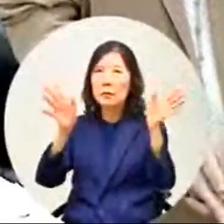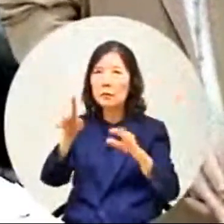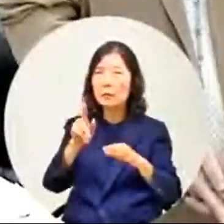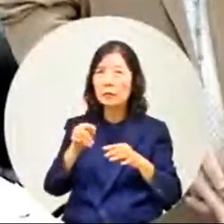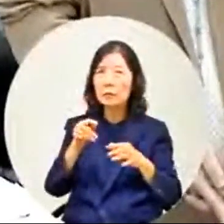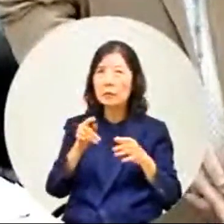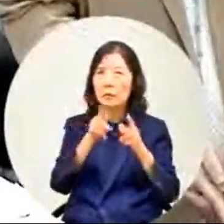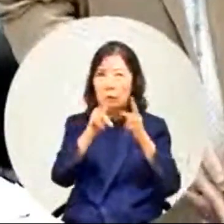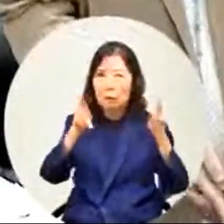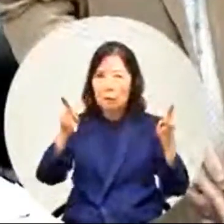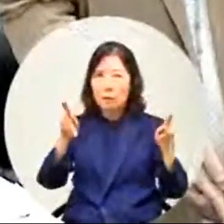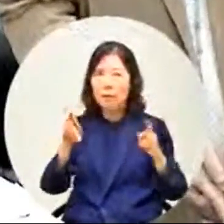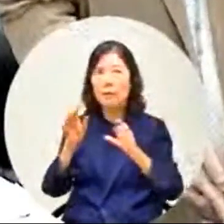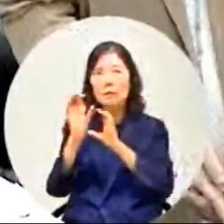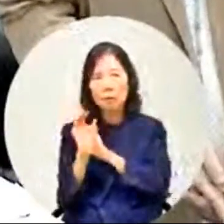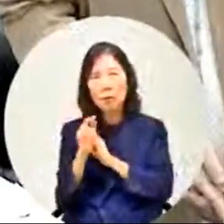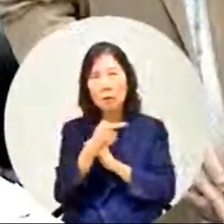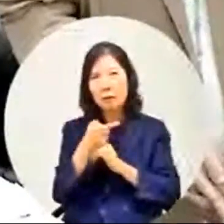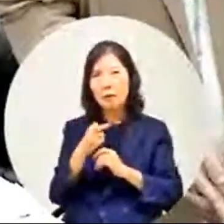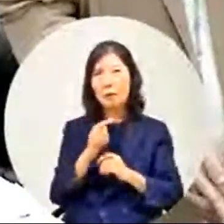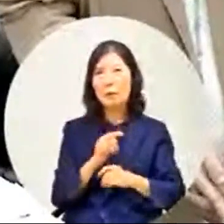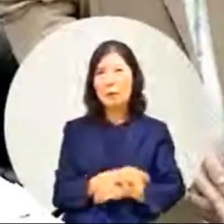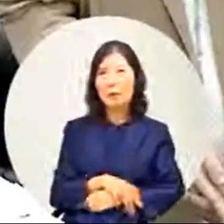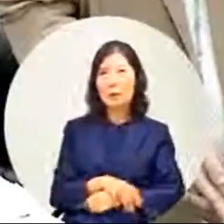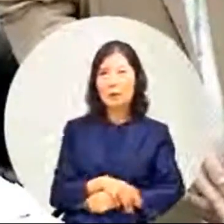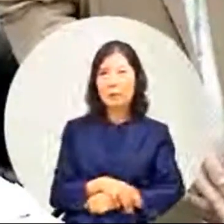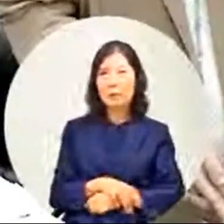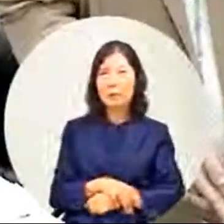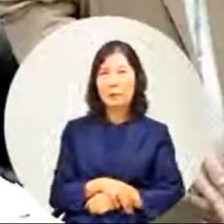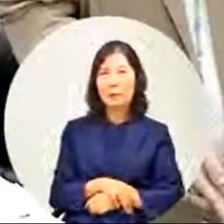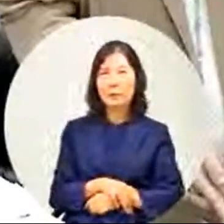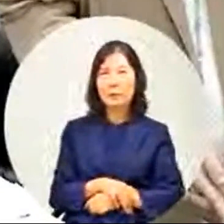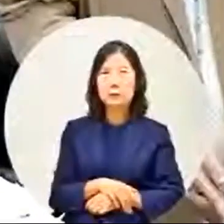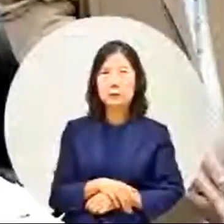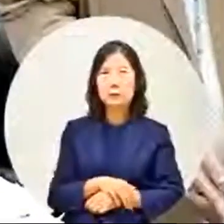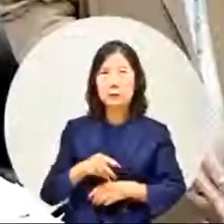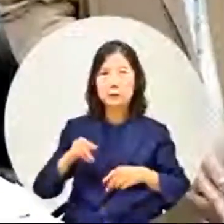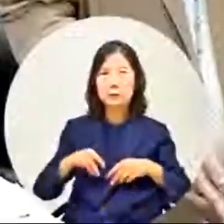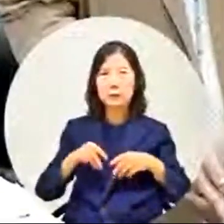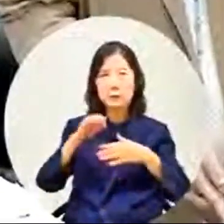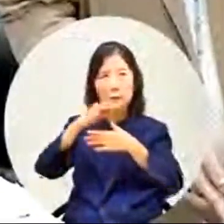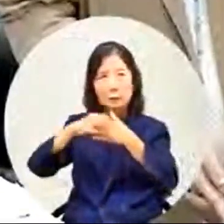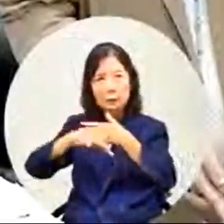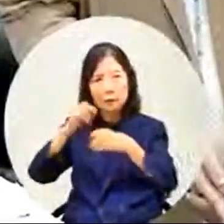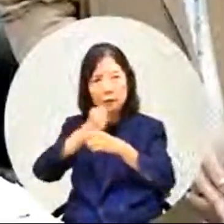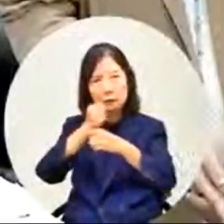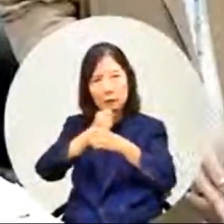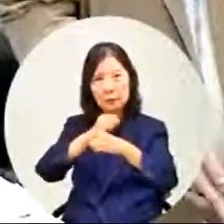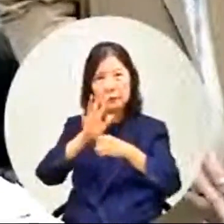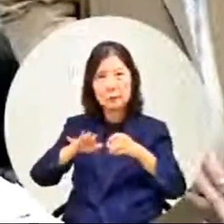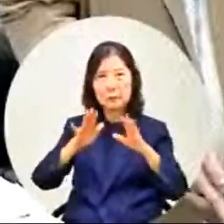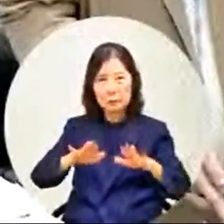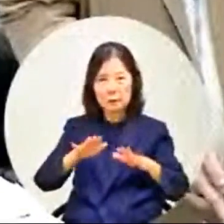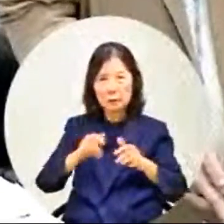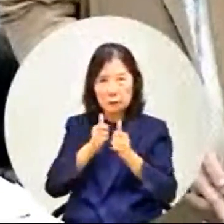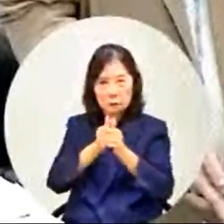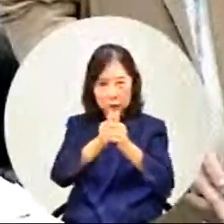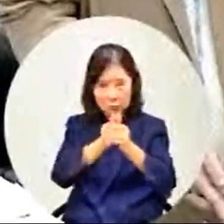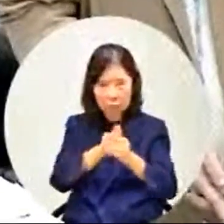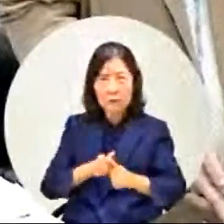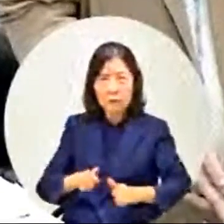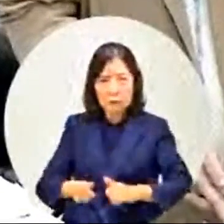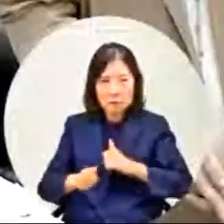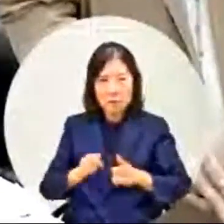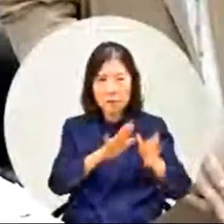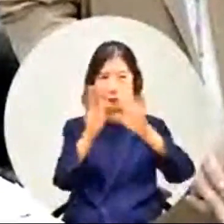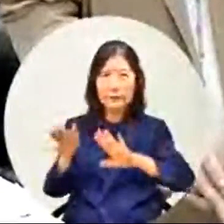务负担？所以这个行政瑕疵 才是我们今天要追的真相，也